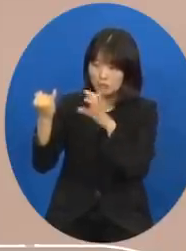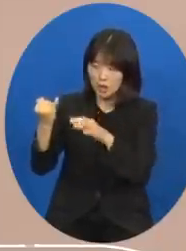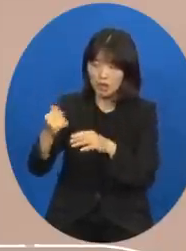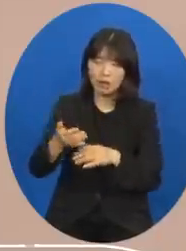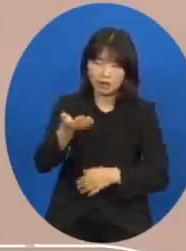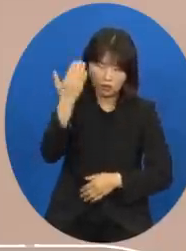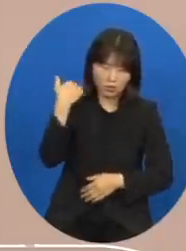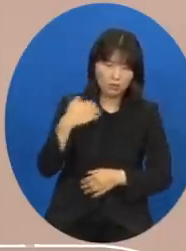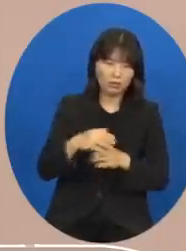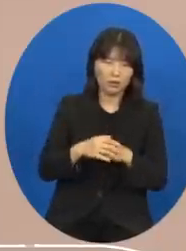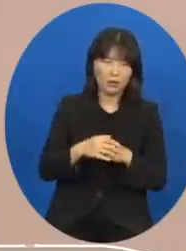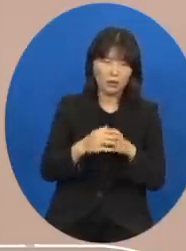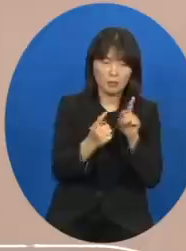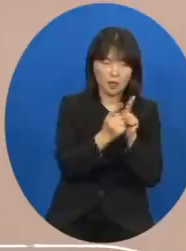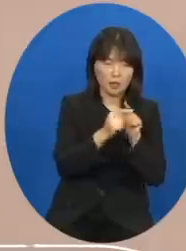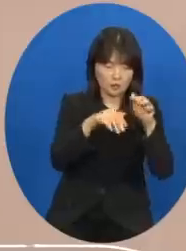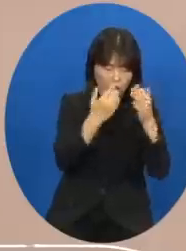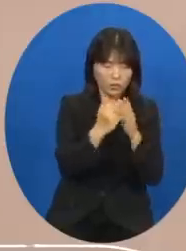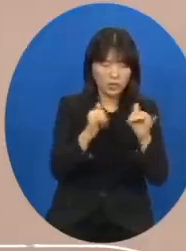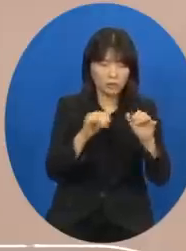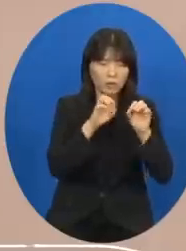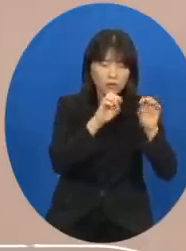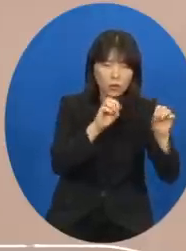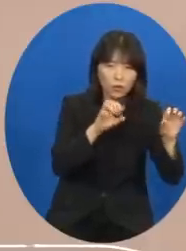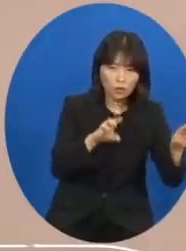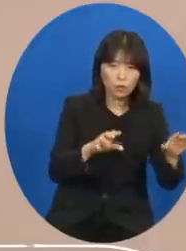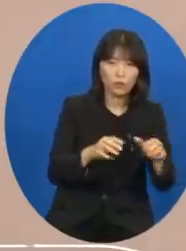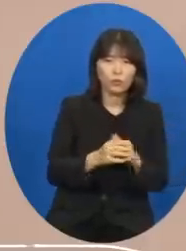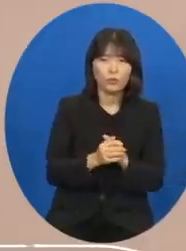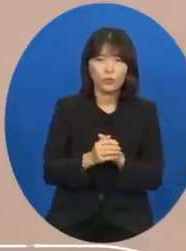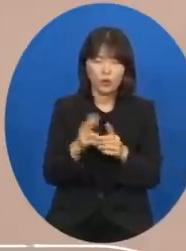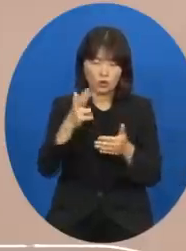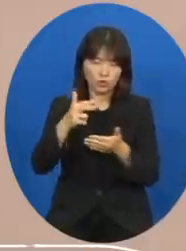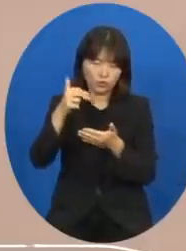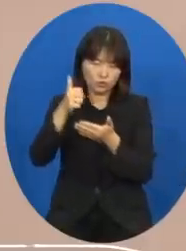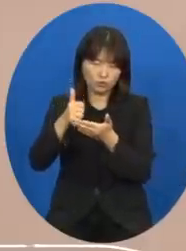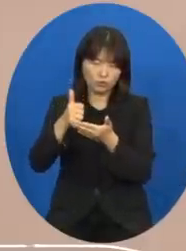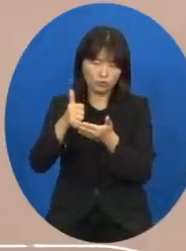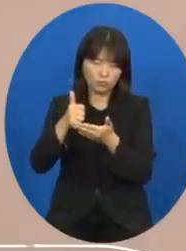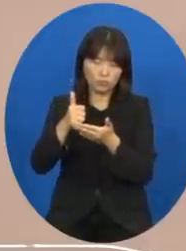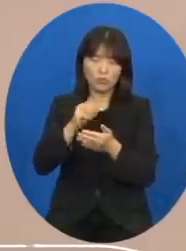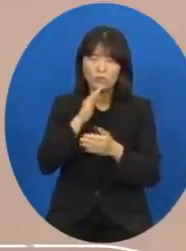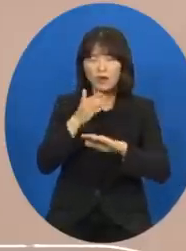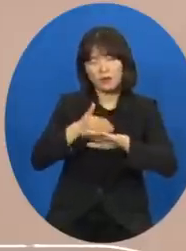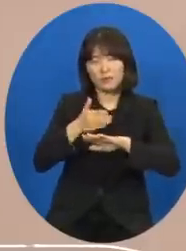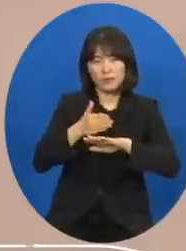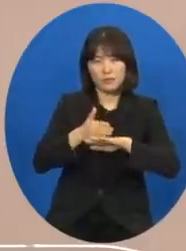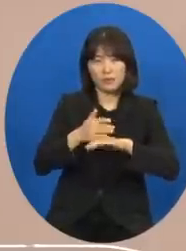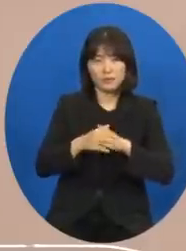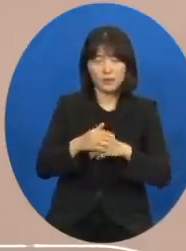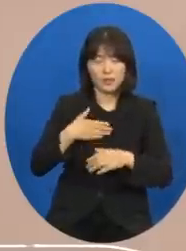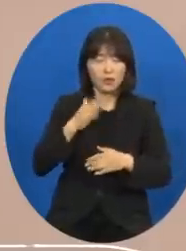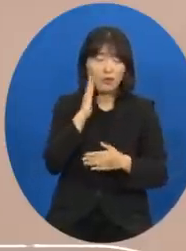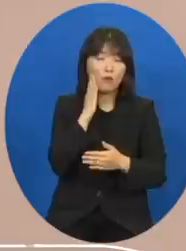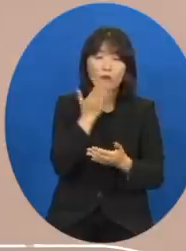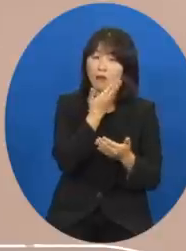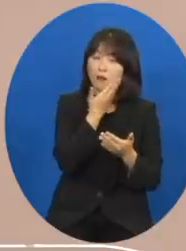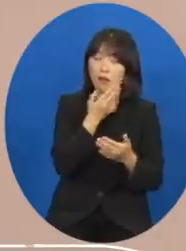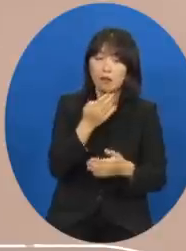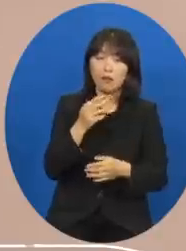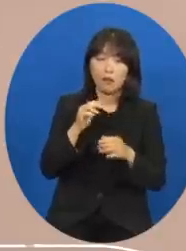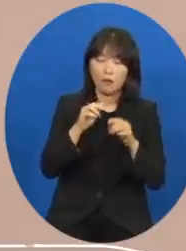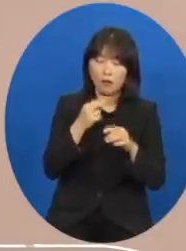모든 분들한테도 주님을 전도하면서 얼마나 감사한지요. 제가 화장 안 해도 너무